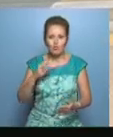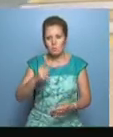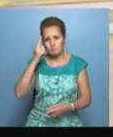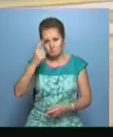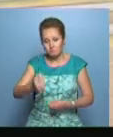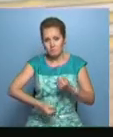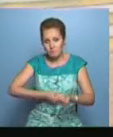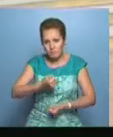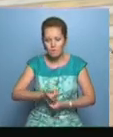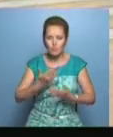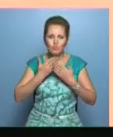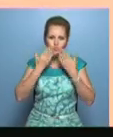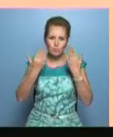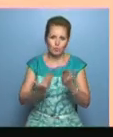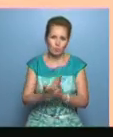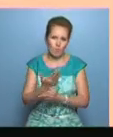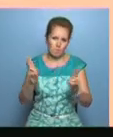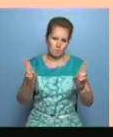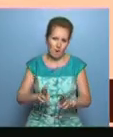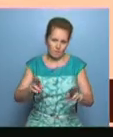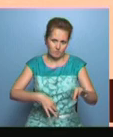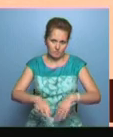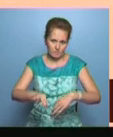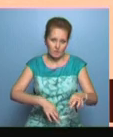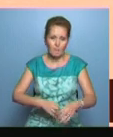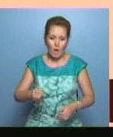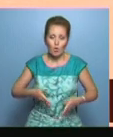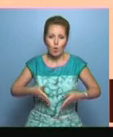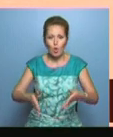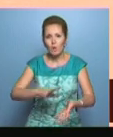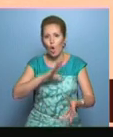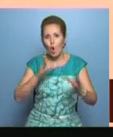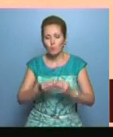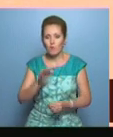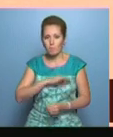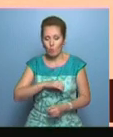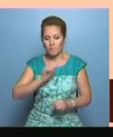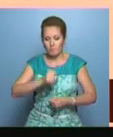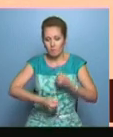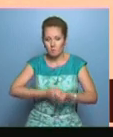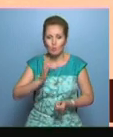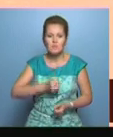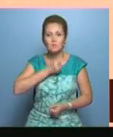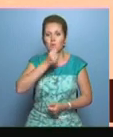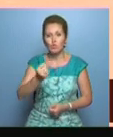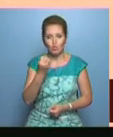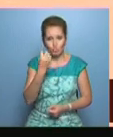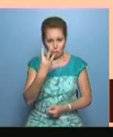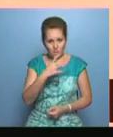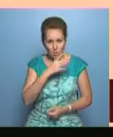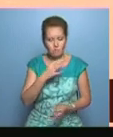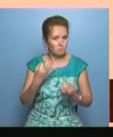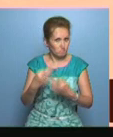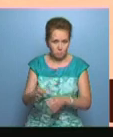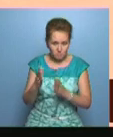просят перечитать правила. На дороге общего пользования могут выезжать велосипедисты в возрасте старше 14 лет. Двигаться они должны в один ряд по правому краю